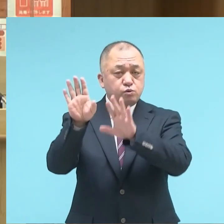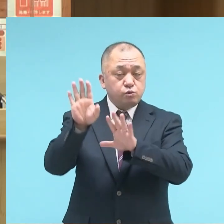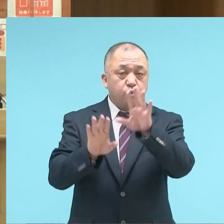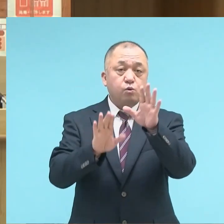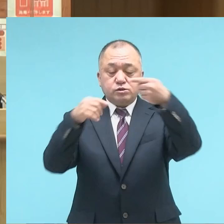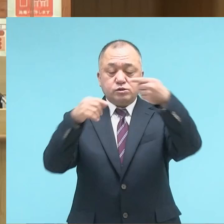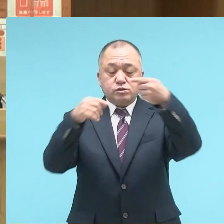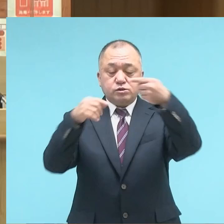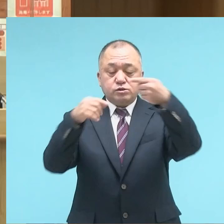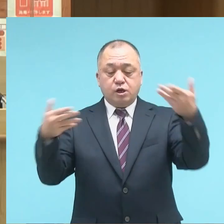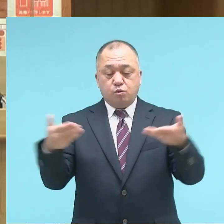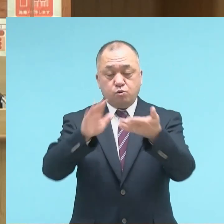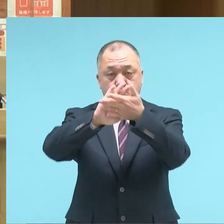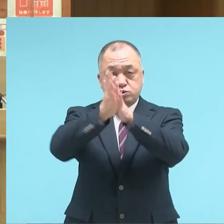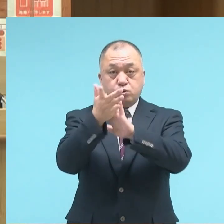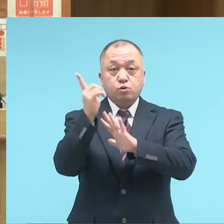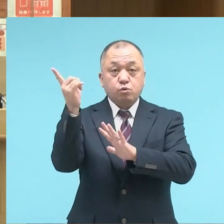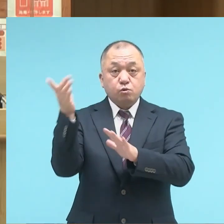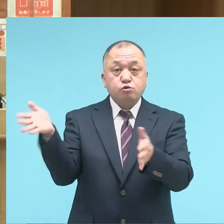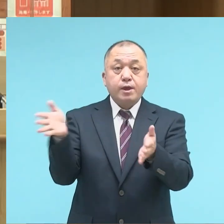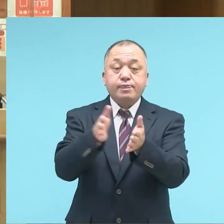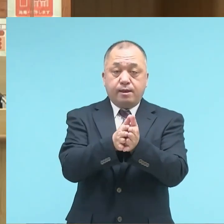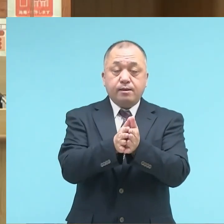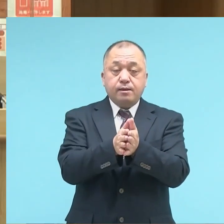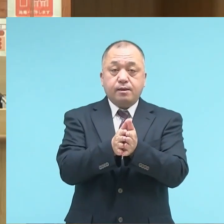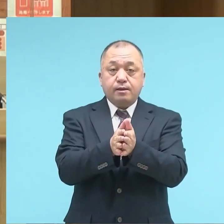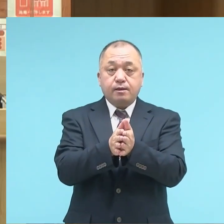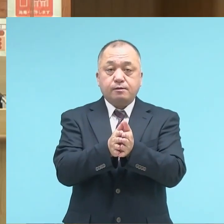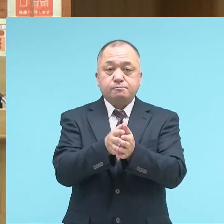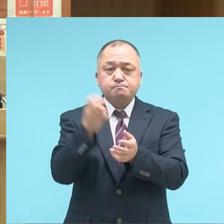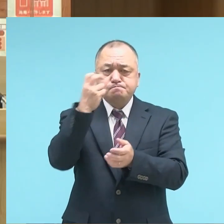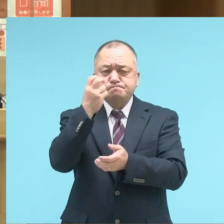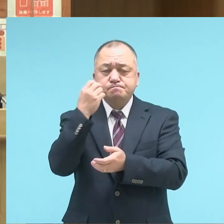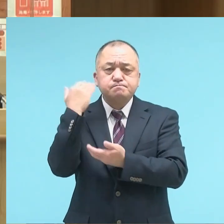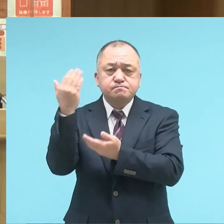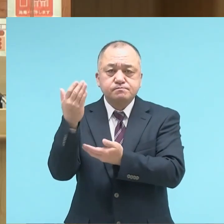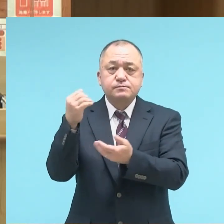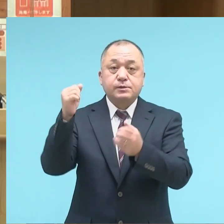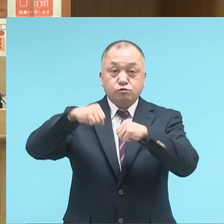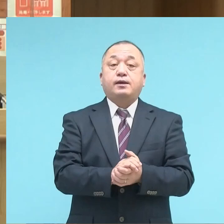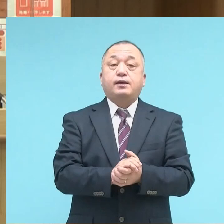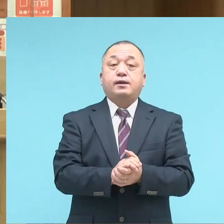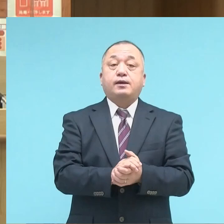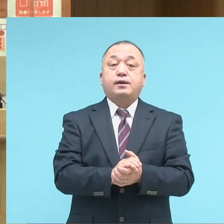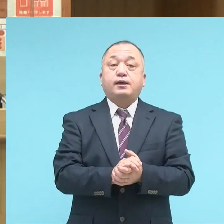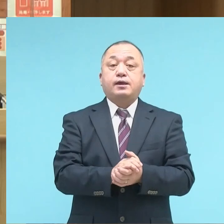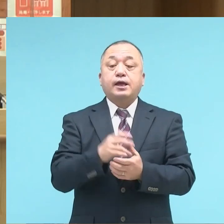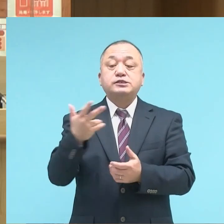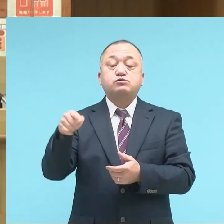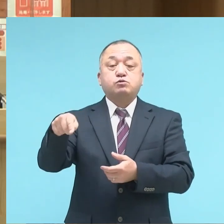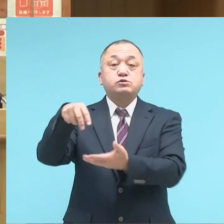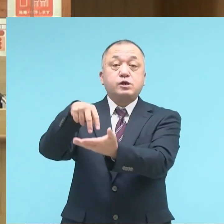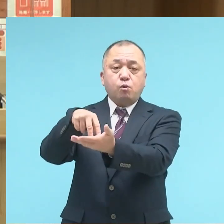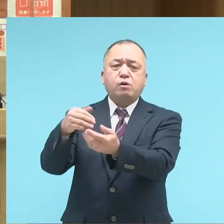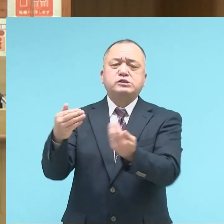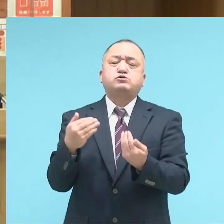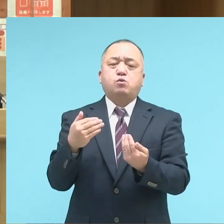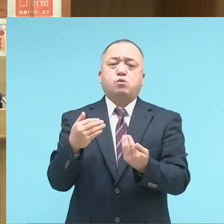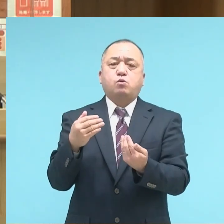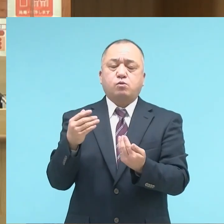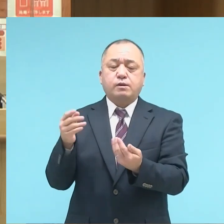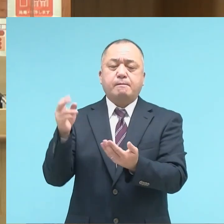を厚生労働省とも含めてですね、確認をして市としてもその必要性があるということ